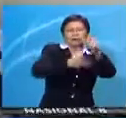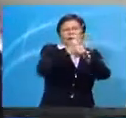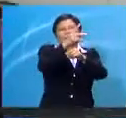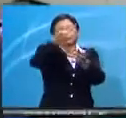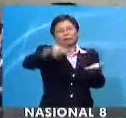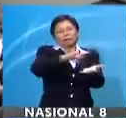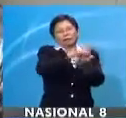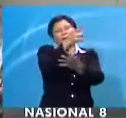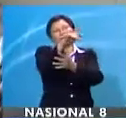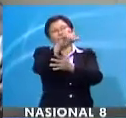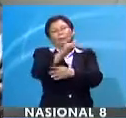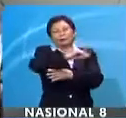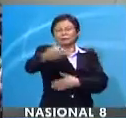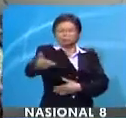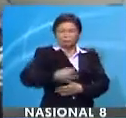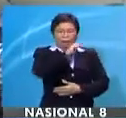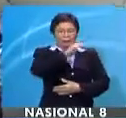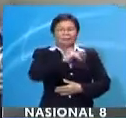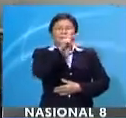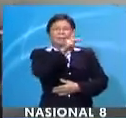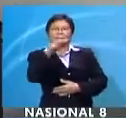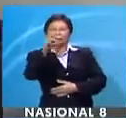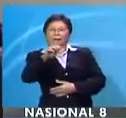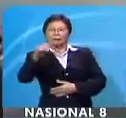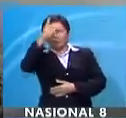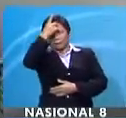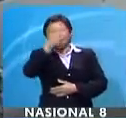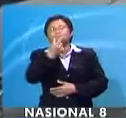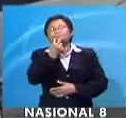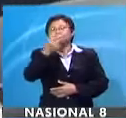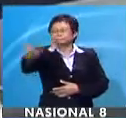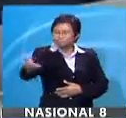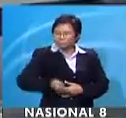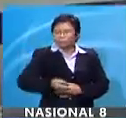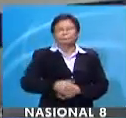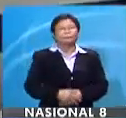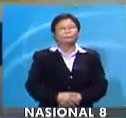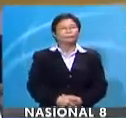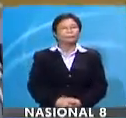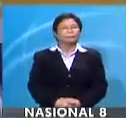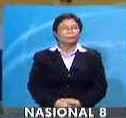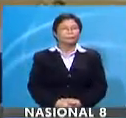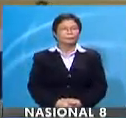Lumpur KLIA, disambut Menteri Komunikasi dan Multimedia Datuk Seri Ahmad Shabri Cik.